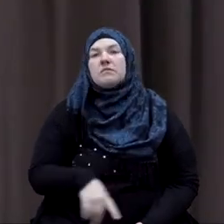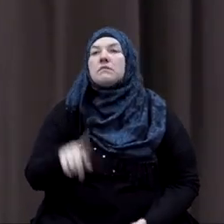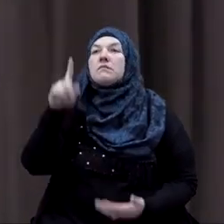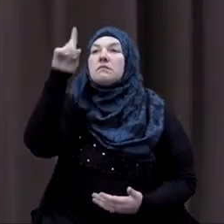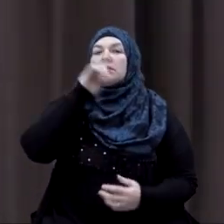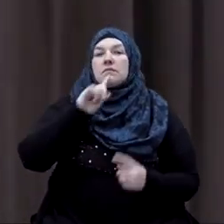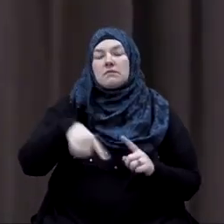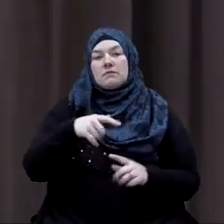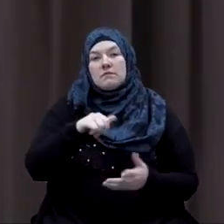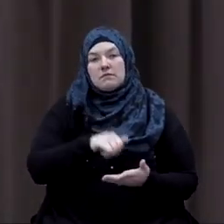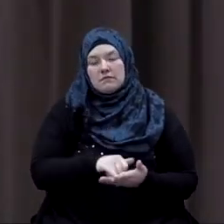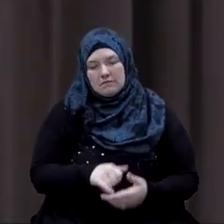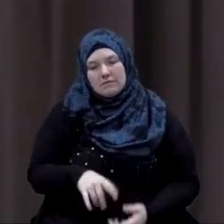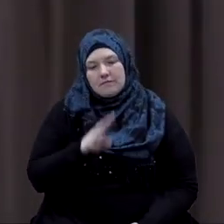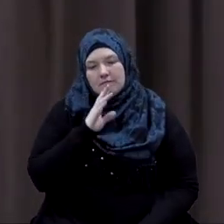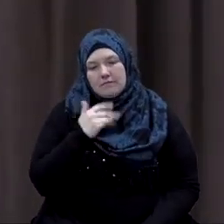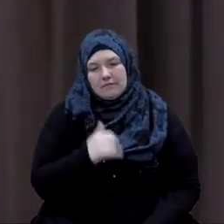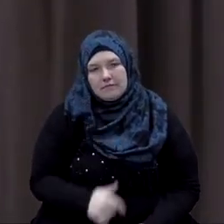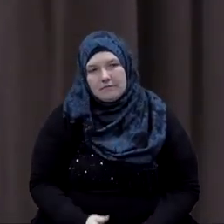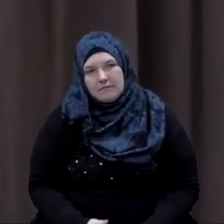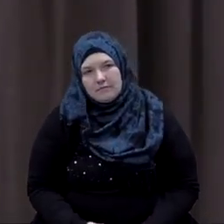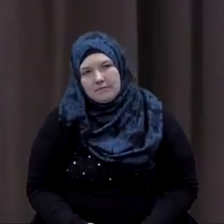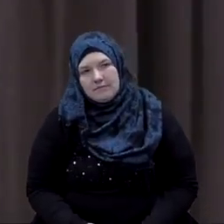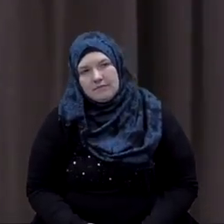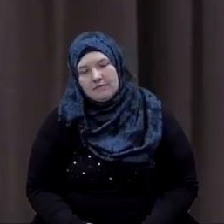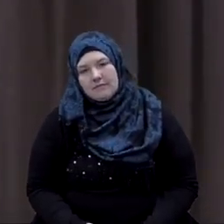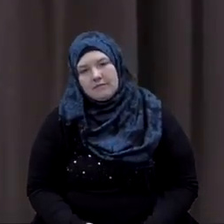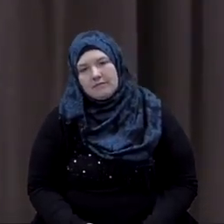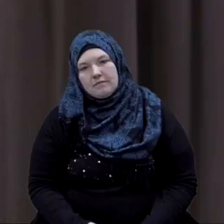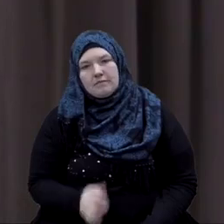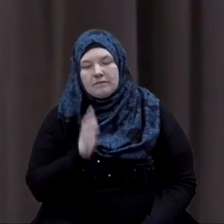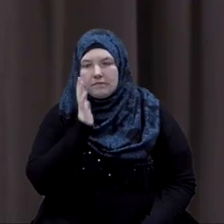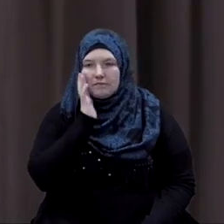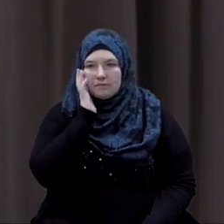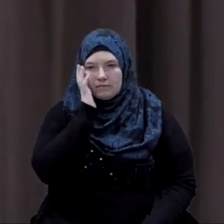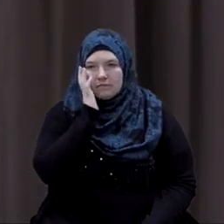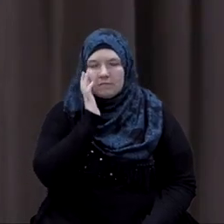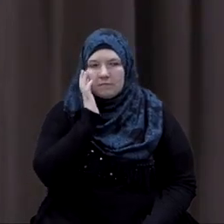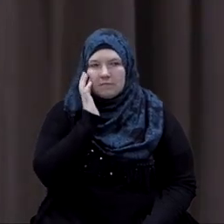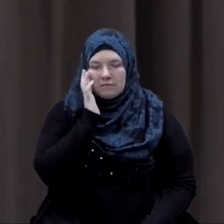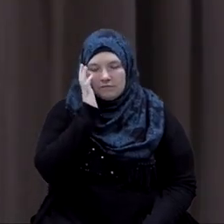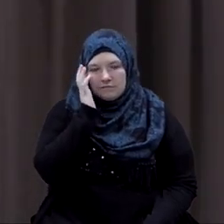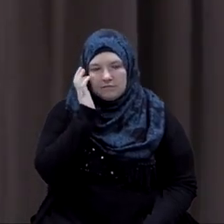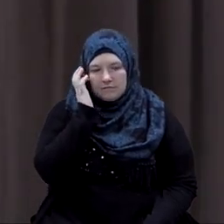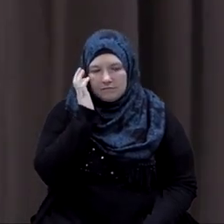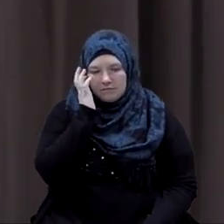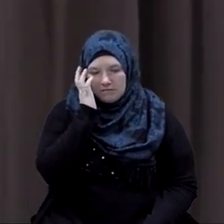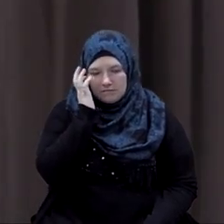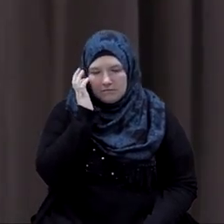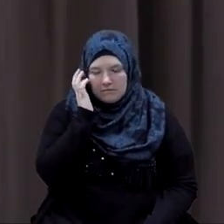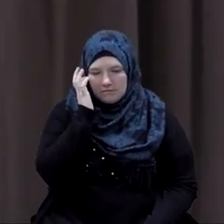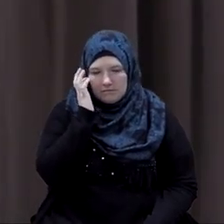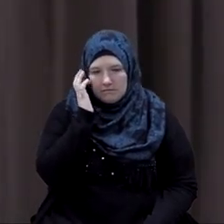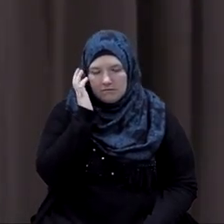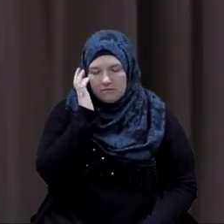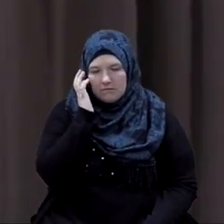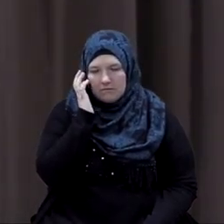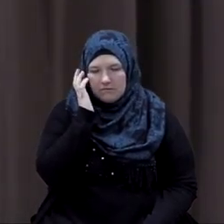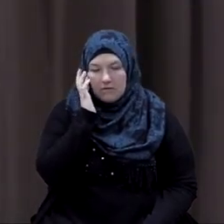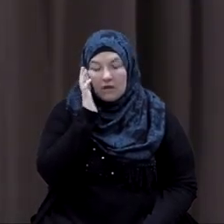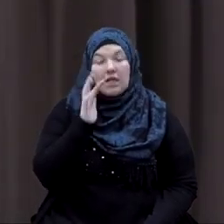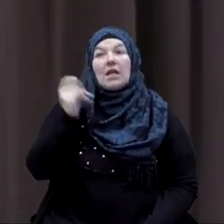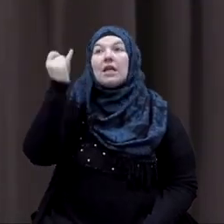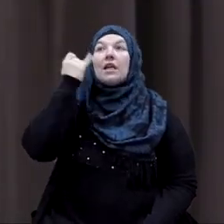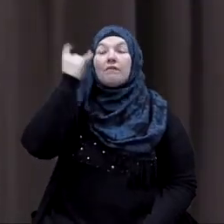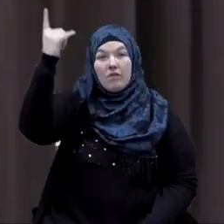says about this, مَنْ يُرِدِ اللَّهُ أَنْ يَهْدِيَهُ يَشْرَحْ صَدْرَهُ لِلْإِسْلَامِ. He whom Allah wants